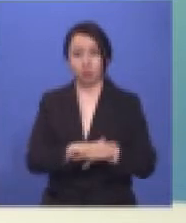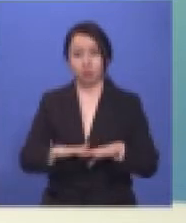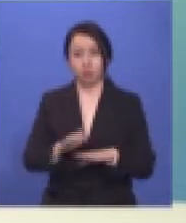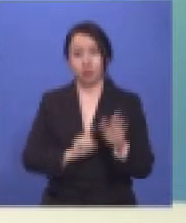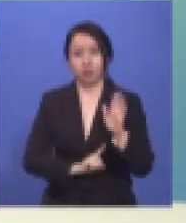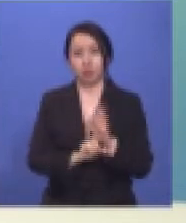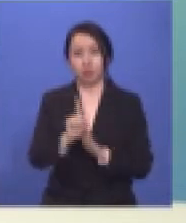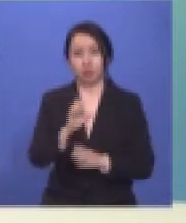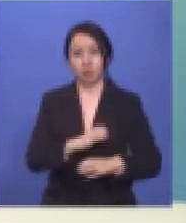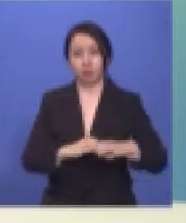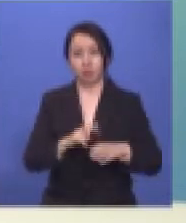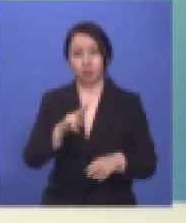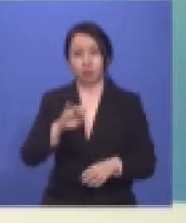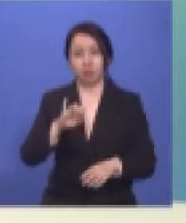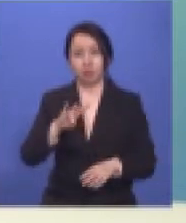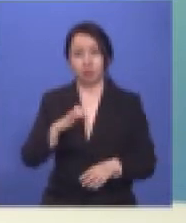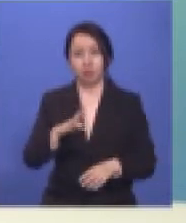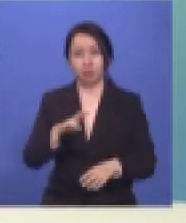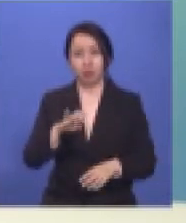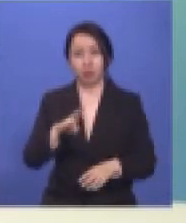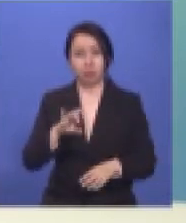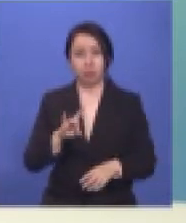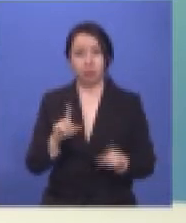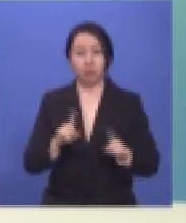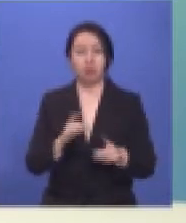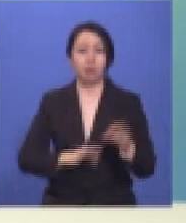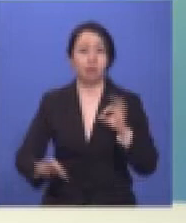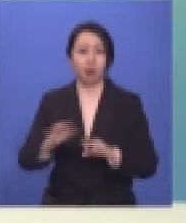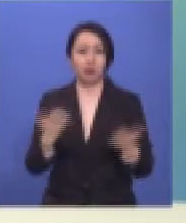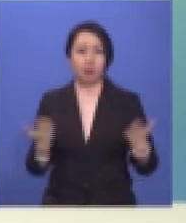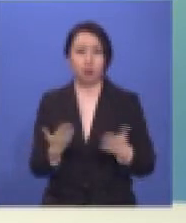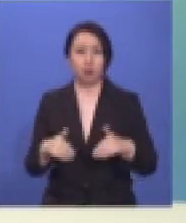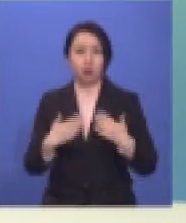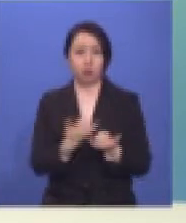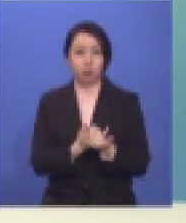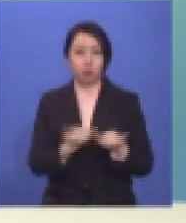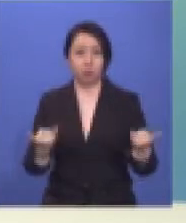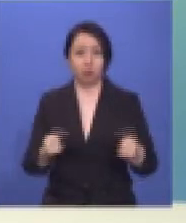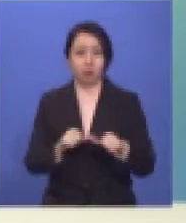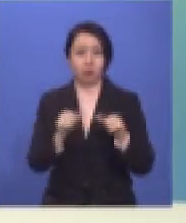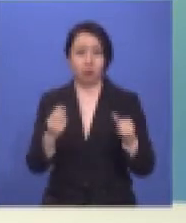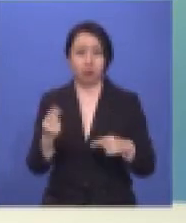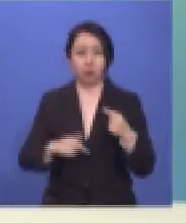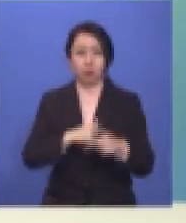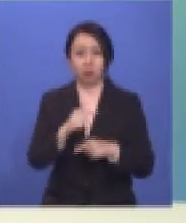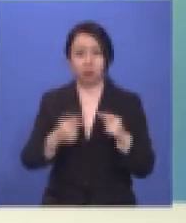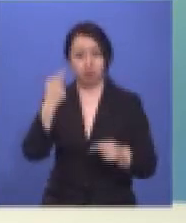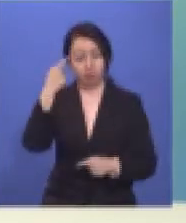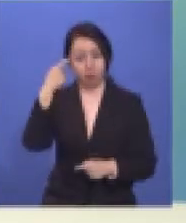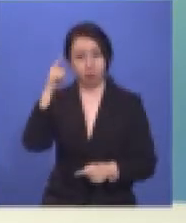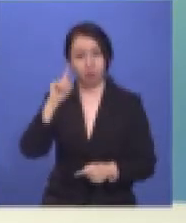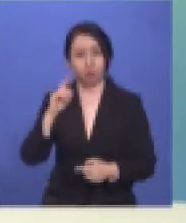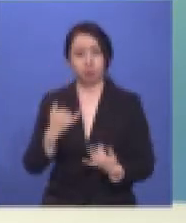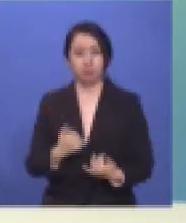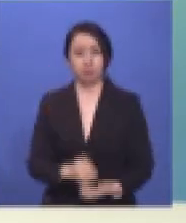обслуживания населения запустил сервис «Персональный менеджер». Что это за проект и какие еще оказывают услуги для формирования